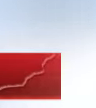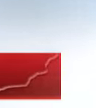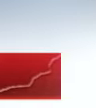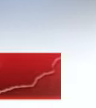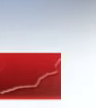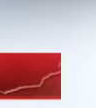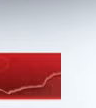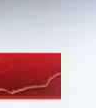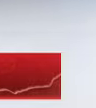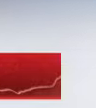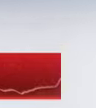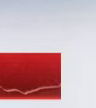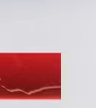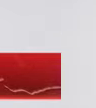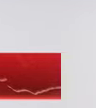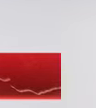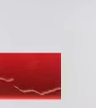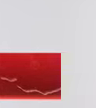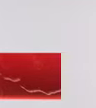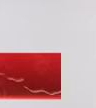за воротами.